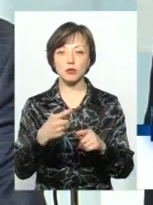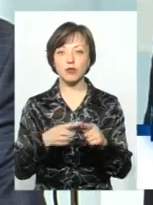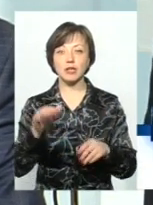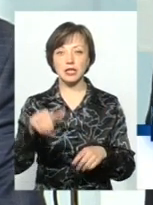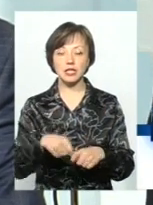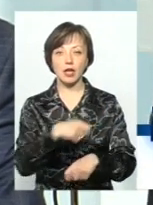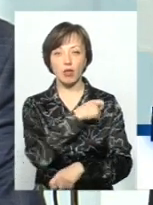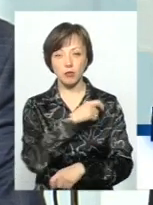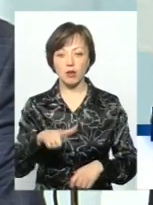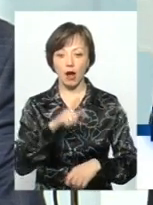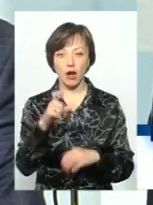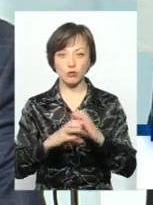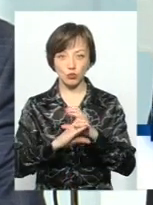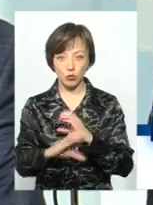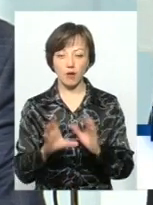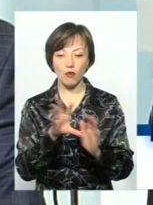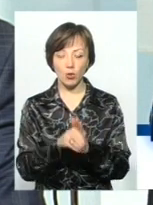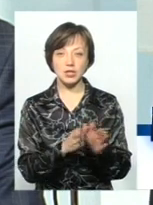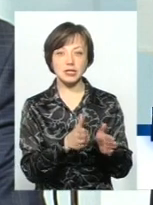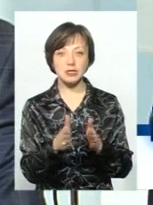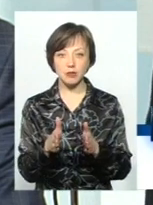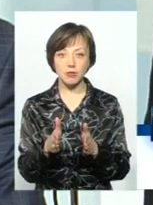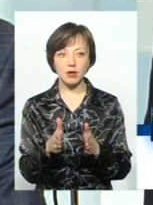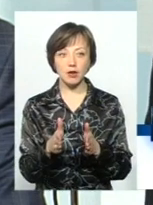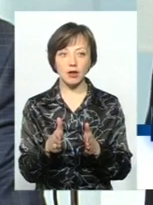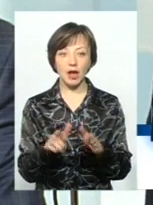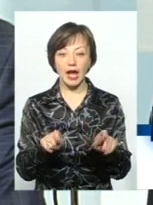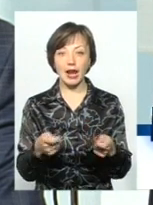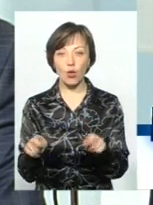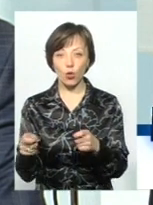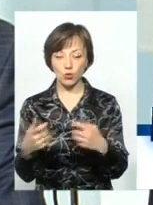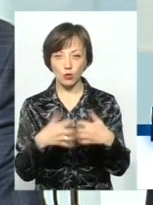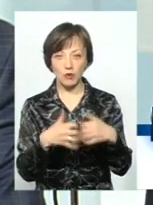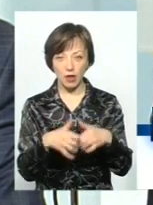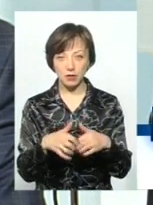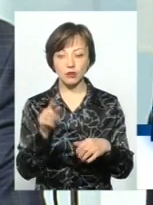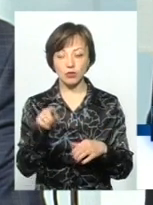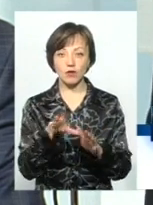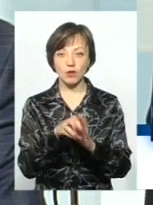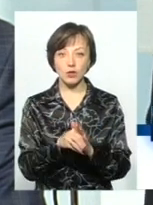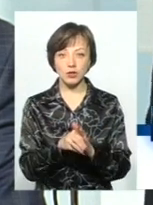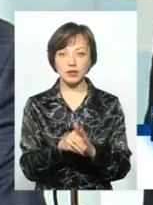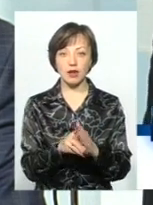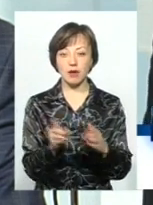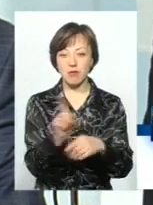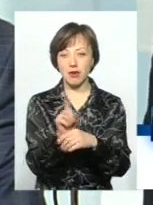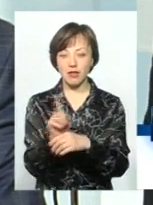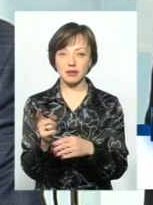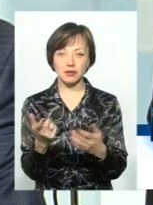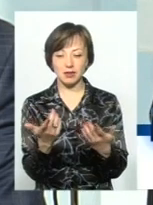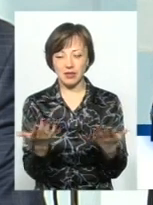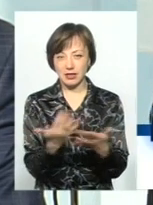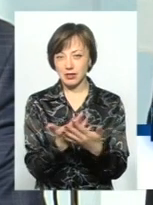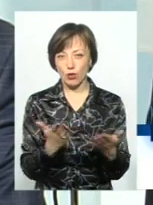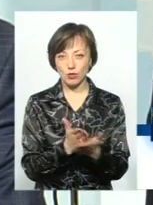кілометрів газопроводів, також сюди входить система регулюючого обладнання, туди приходять і прилади, які обслуговують систему газопостачання.